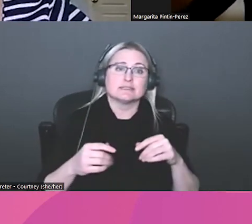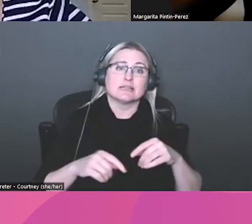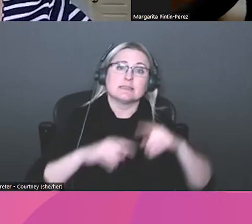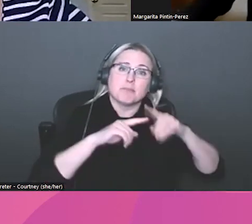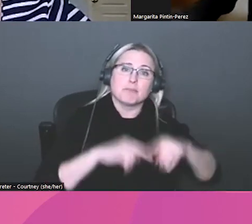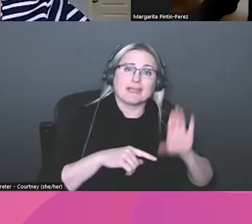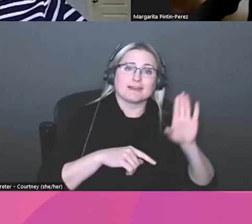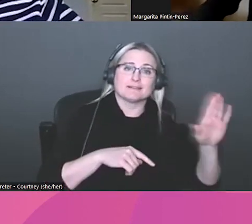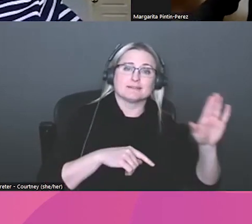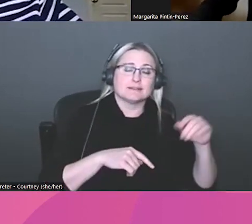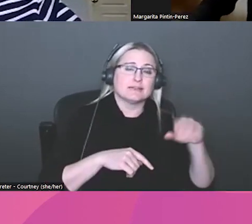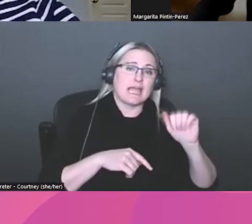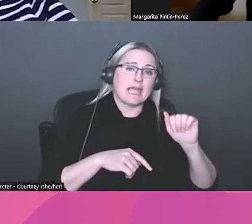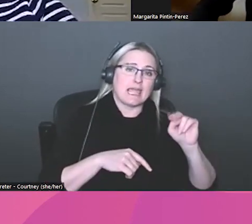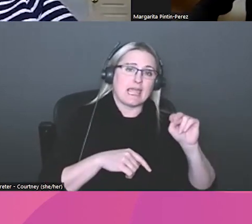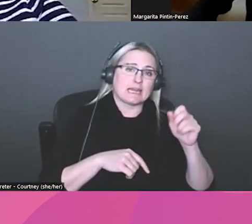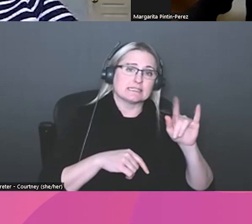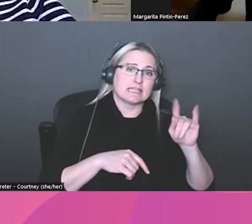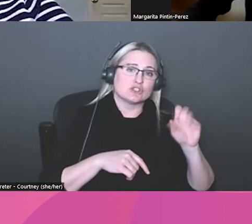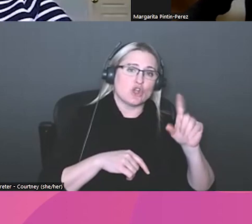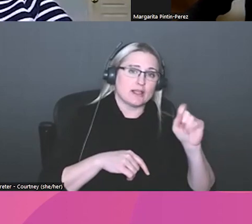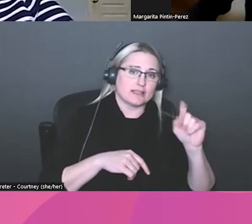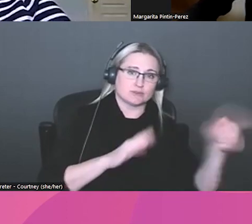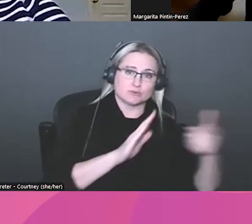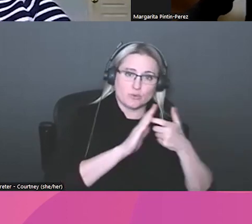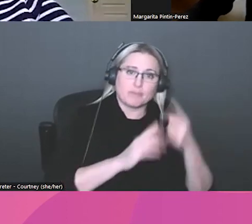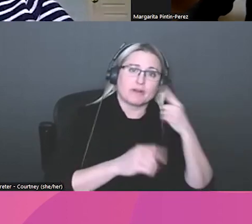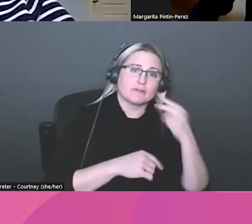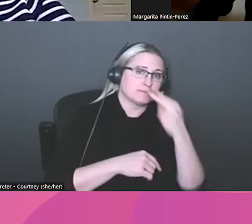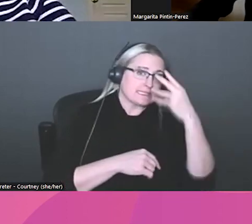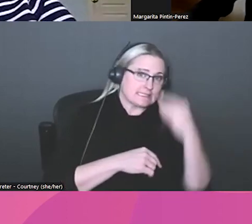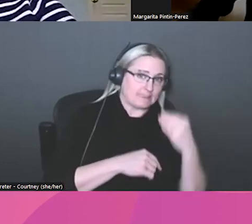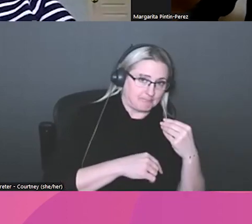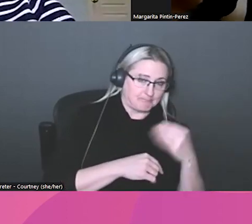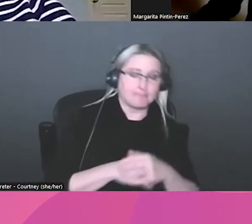faire. Alors, il y a toutes sortes de discussions concernant l'IMC